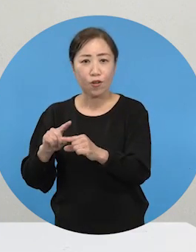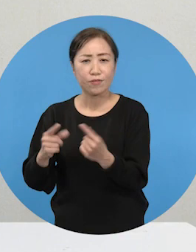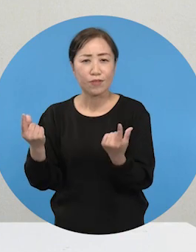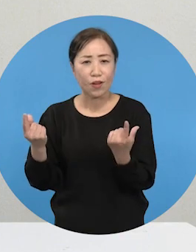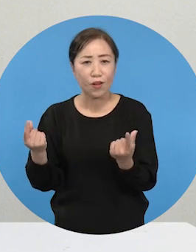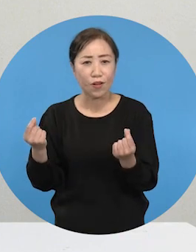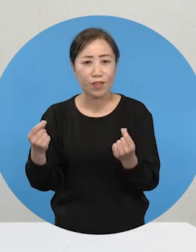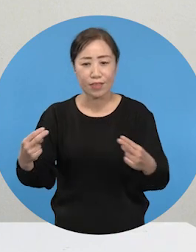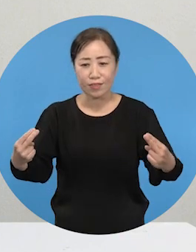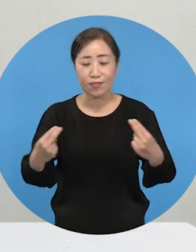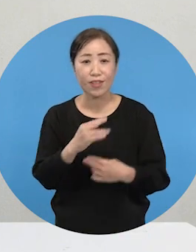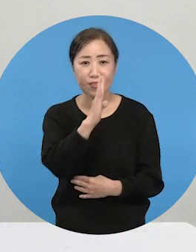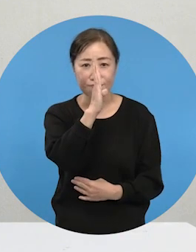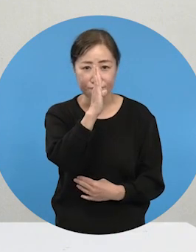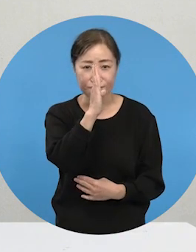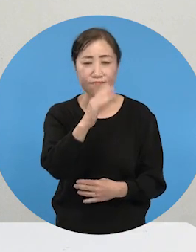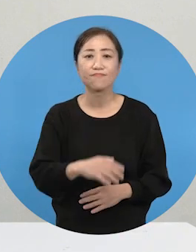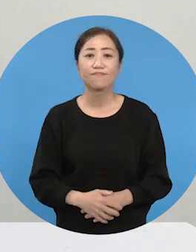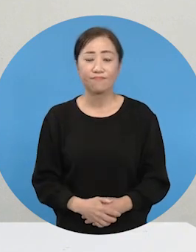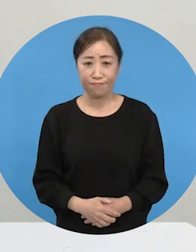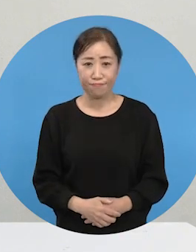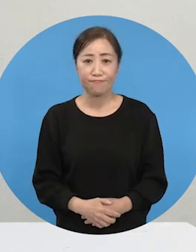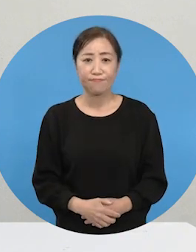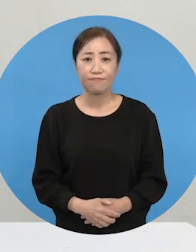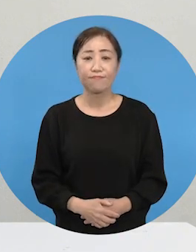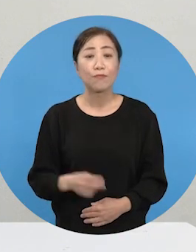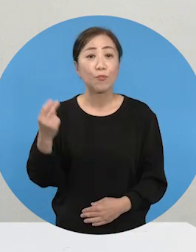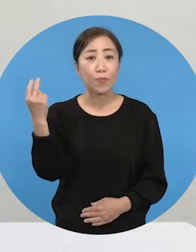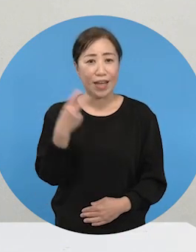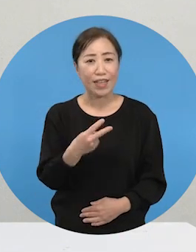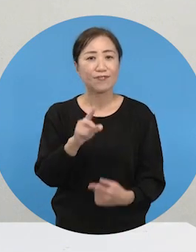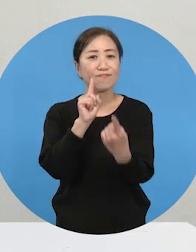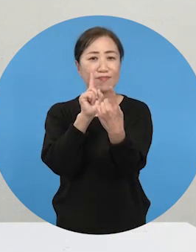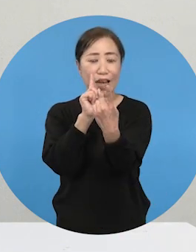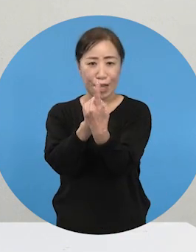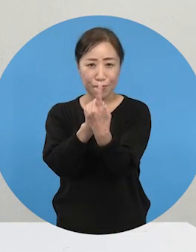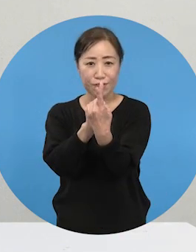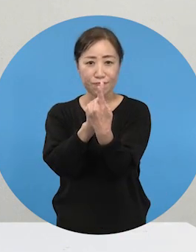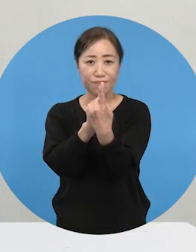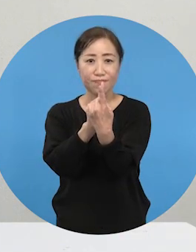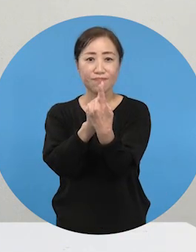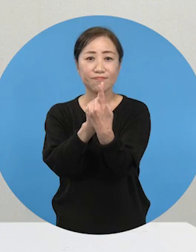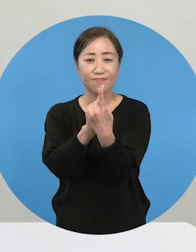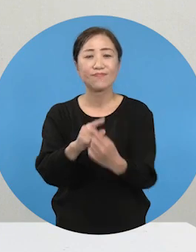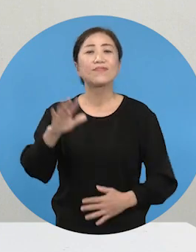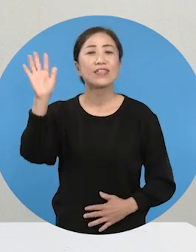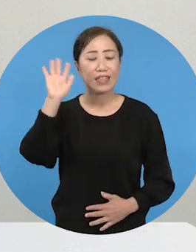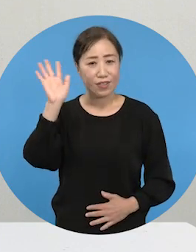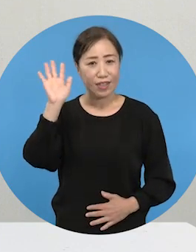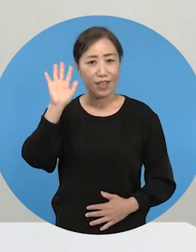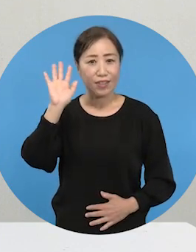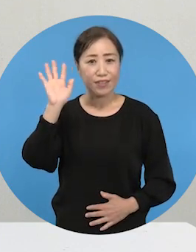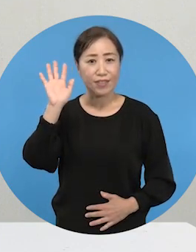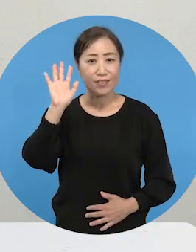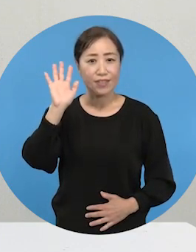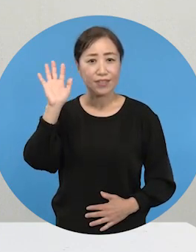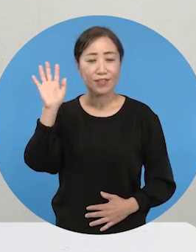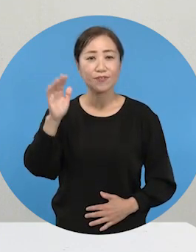ください。それでは皆様、またどこかでお会いしましょう。さようなら。